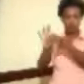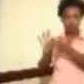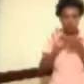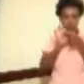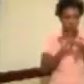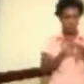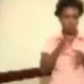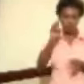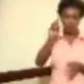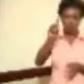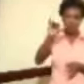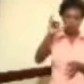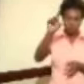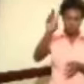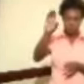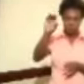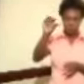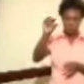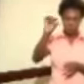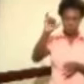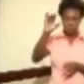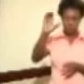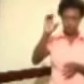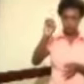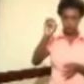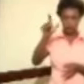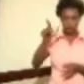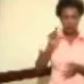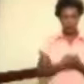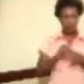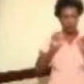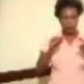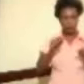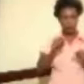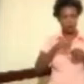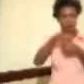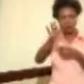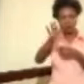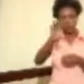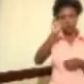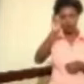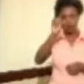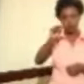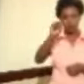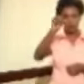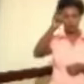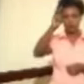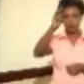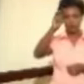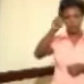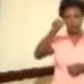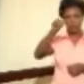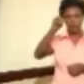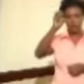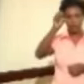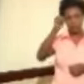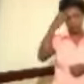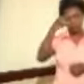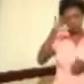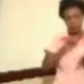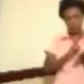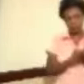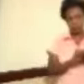même téléspectateur ou même auditeur qui a suivi émission ça à Kounien ou capable participer par SMS. Moi rappeler que thème il est